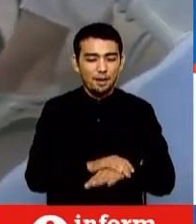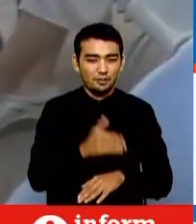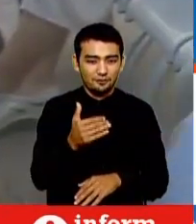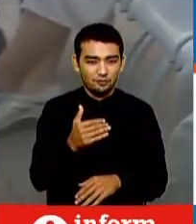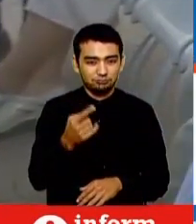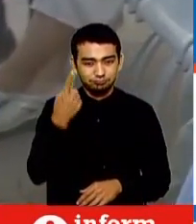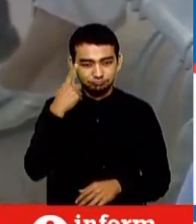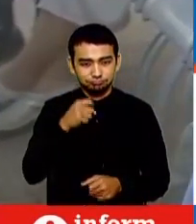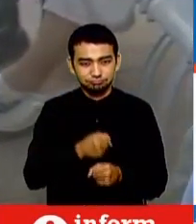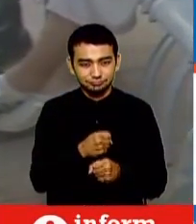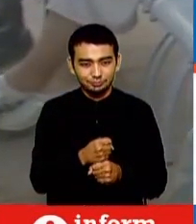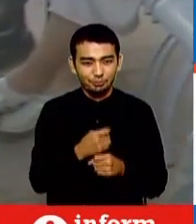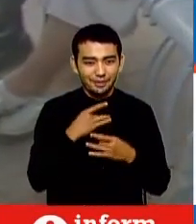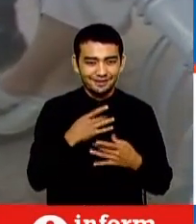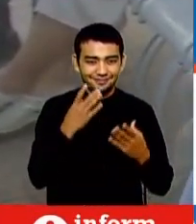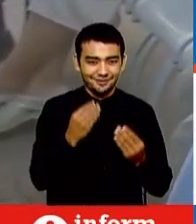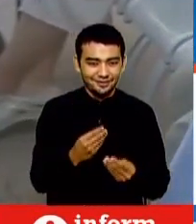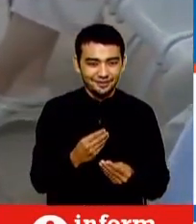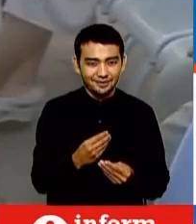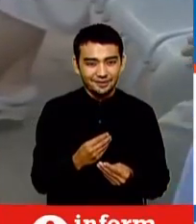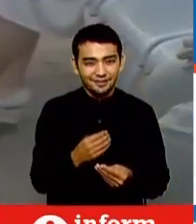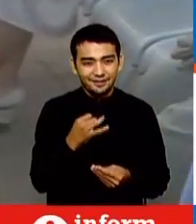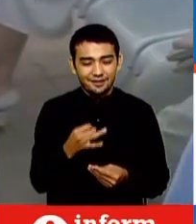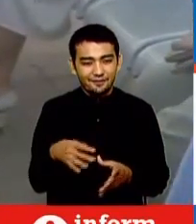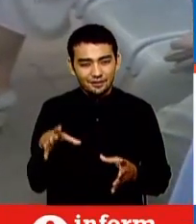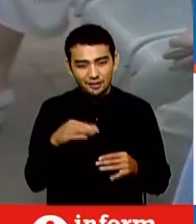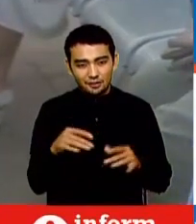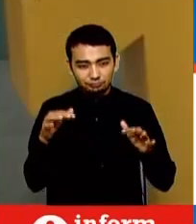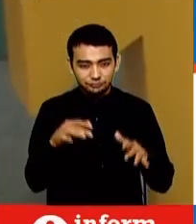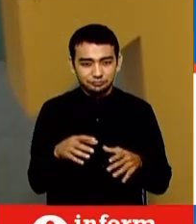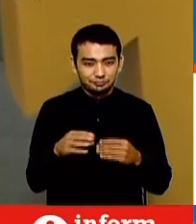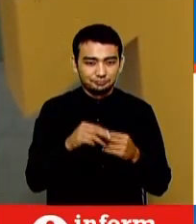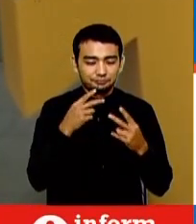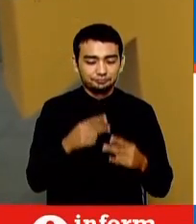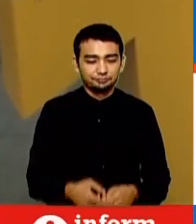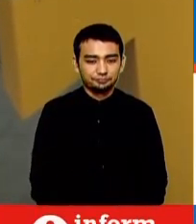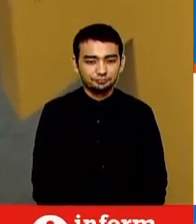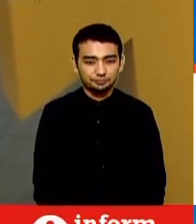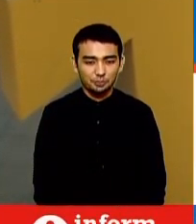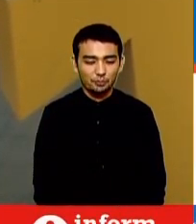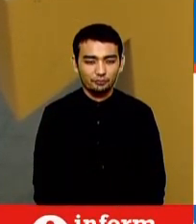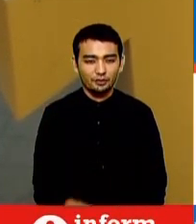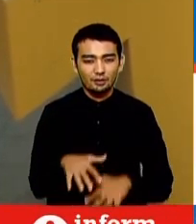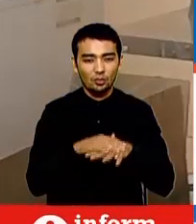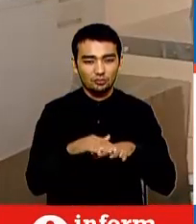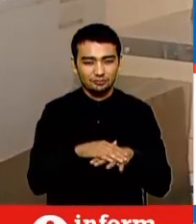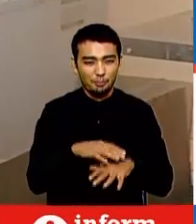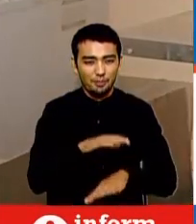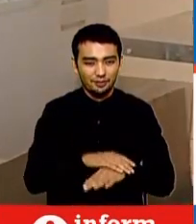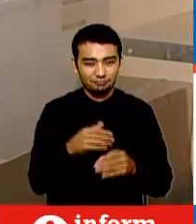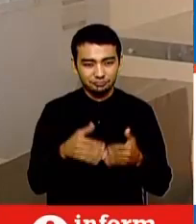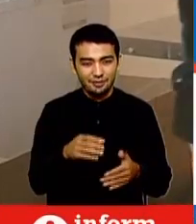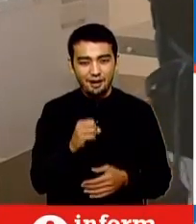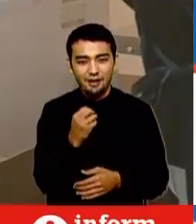осы праздникіне барлығы келіп, бас қосып жатыр. Шараның өтуіне ұйытқы болған халық кеш аясында ерекше